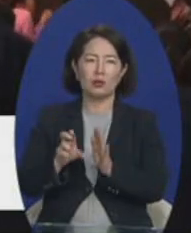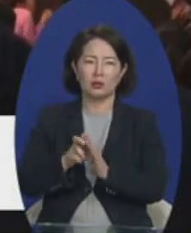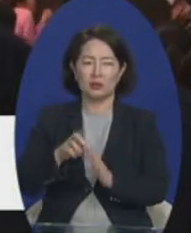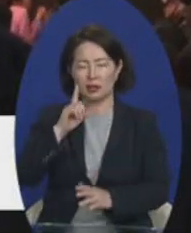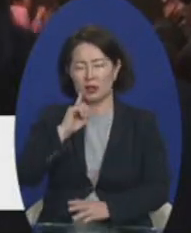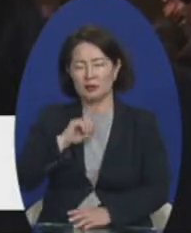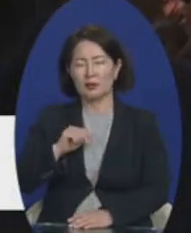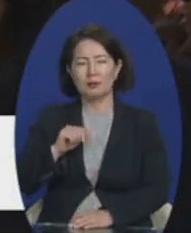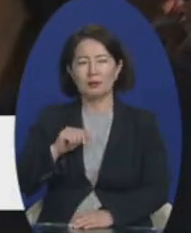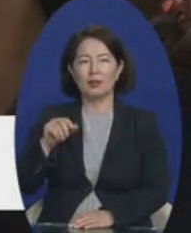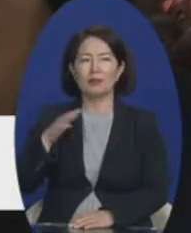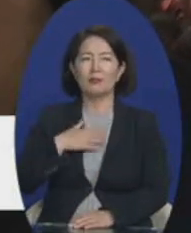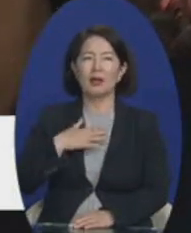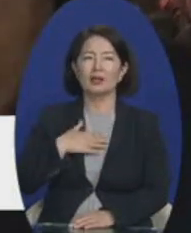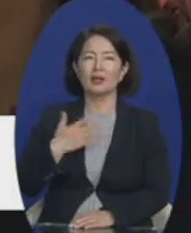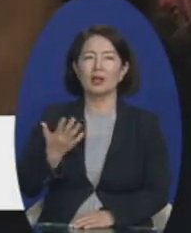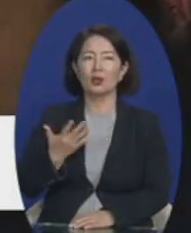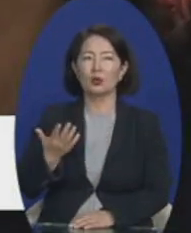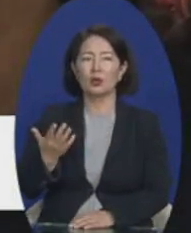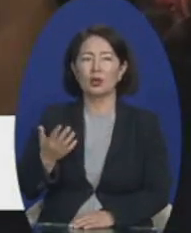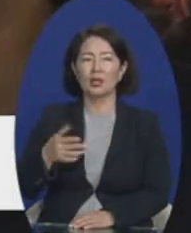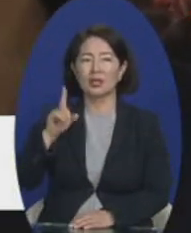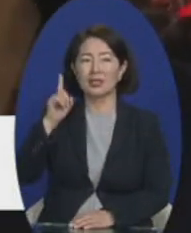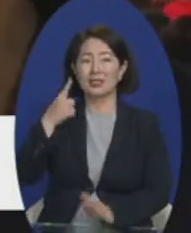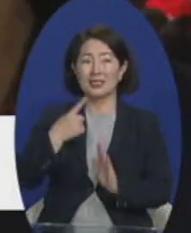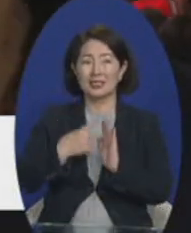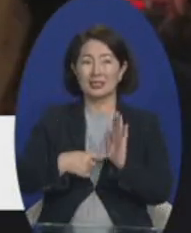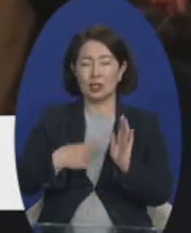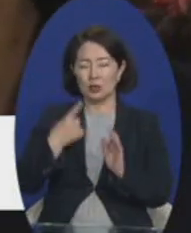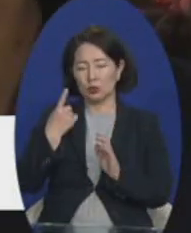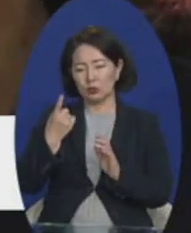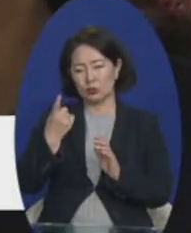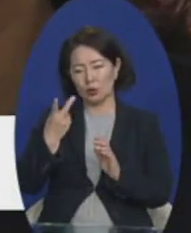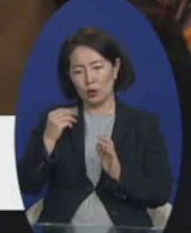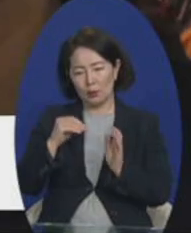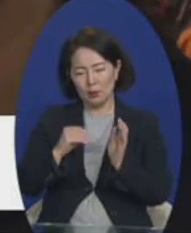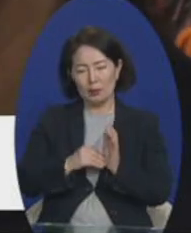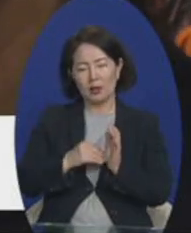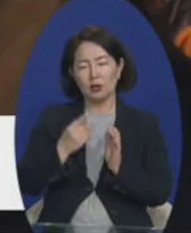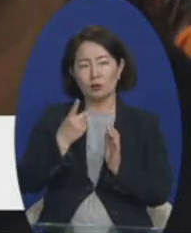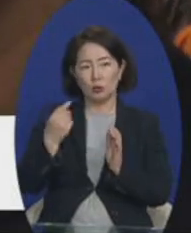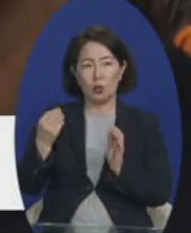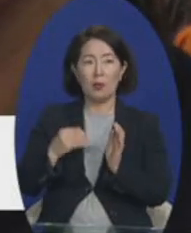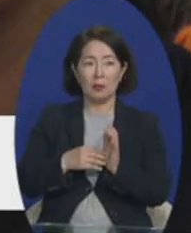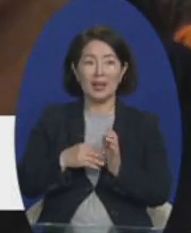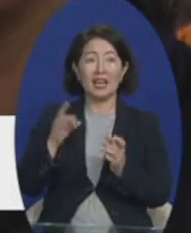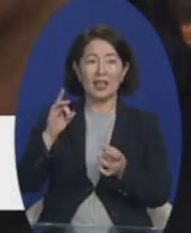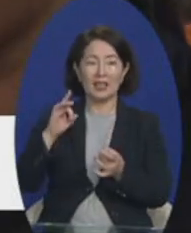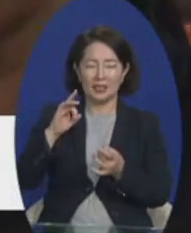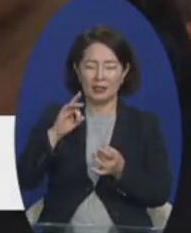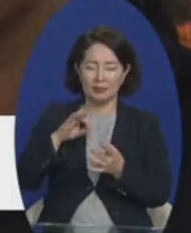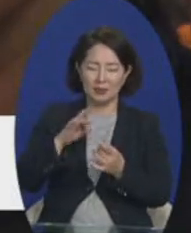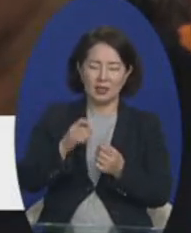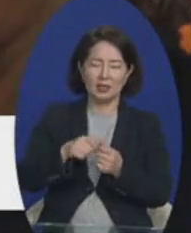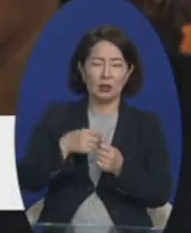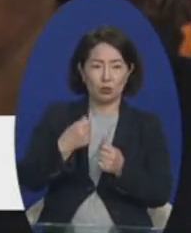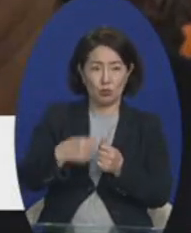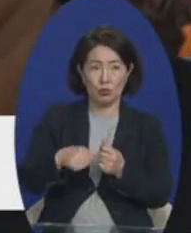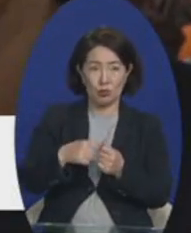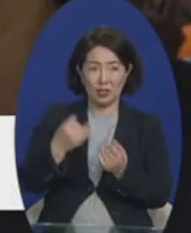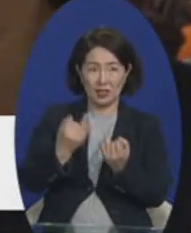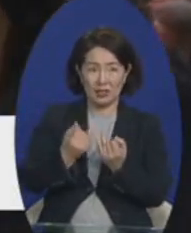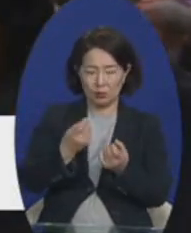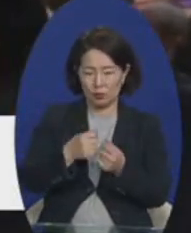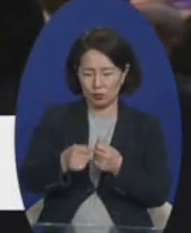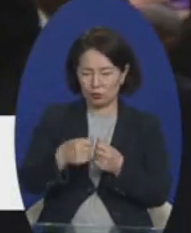байна. За тэгээ манайх бол сард ер нь 100-аас 120,000 төгрөг байдаг байгаа. Интернет хурд юу зарцуулт маань. За